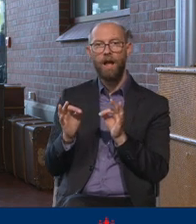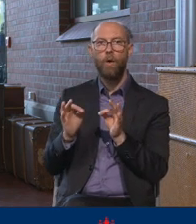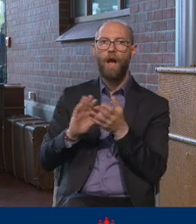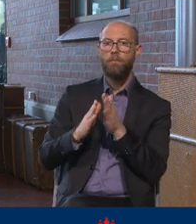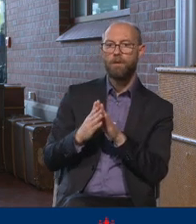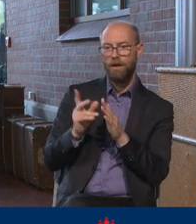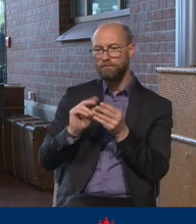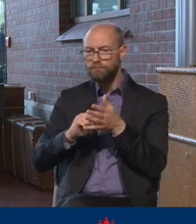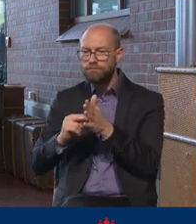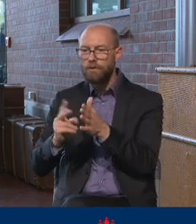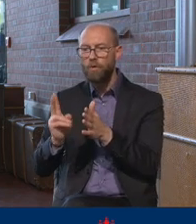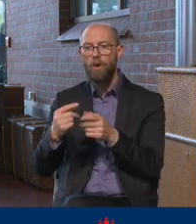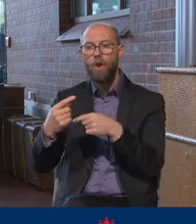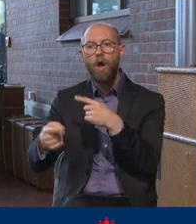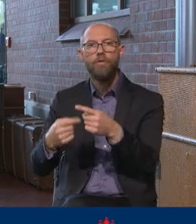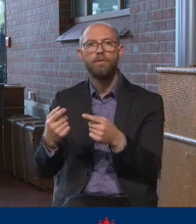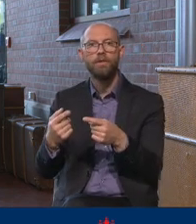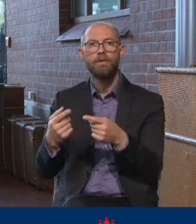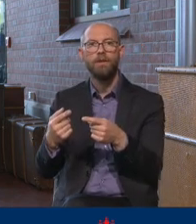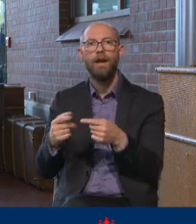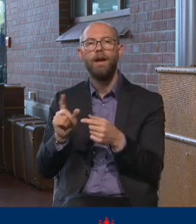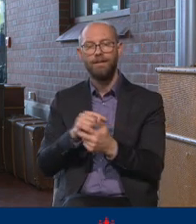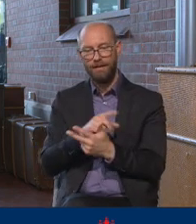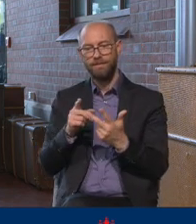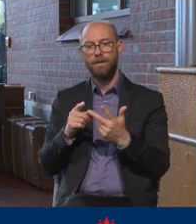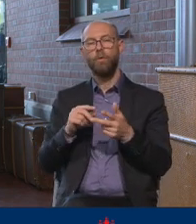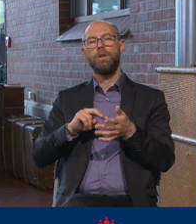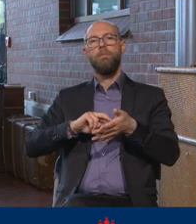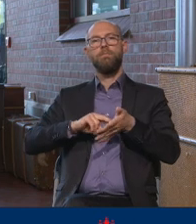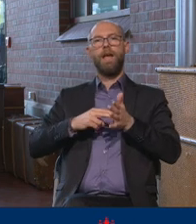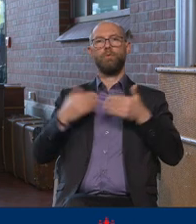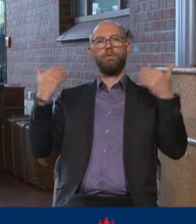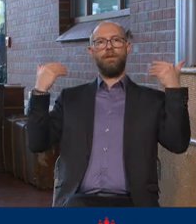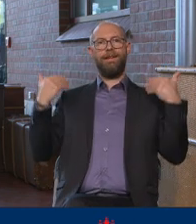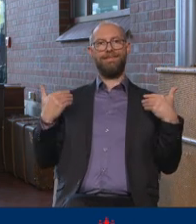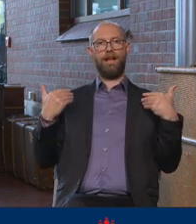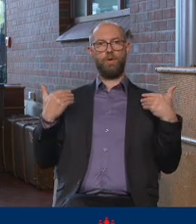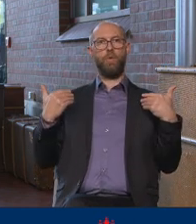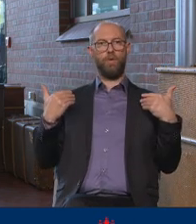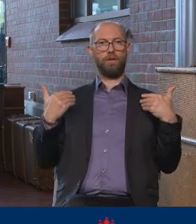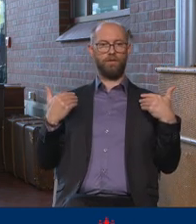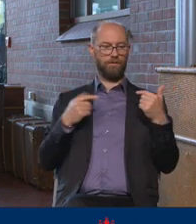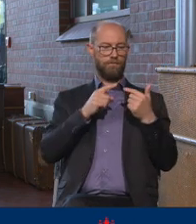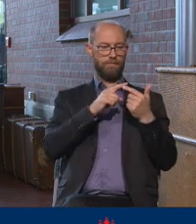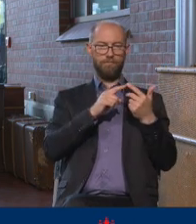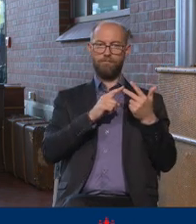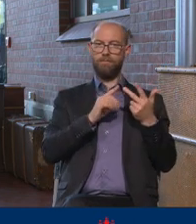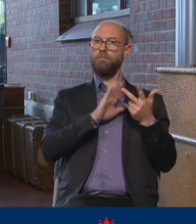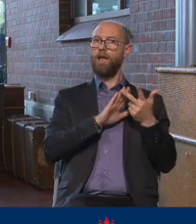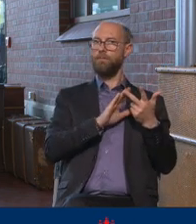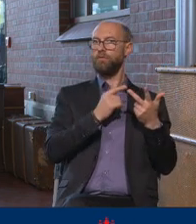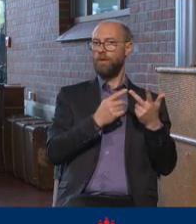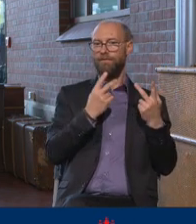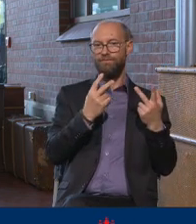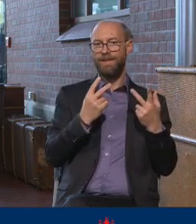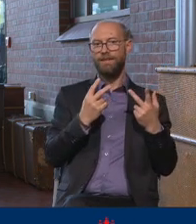zeigen als ein planungs rückgrat etabliert das muss man schon sagen steht auch gar nicht mehr zur diskussion ist aber ein